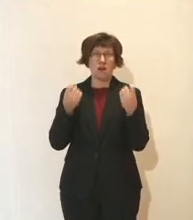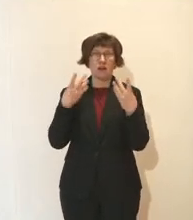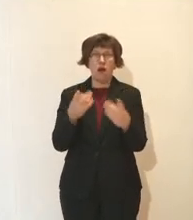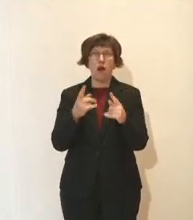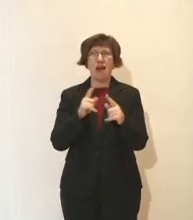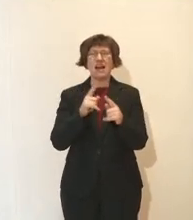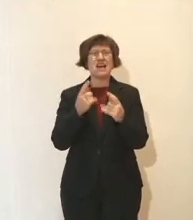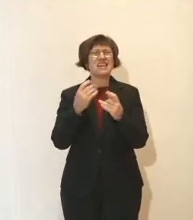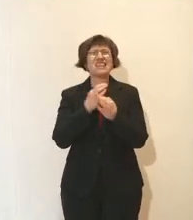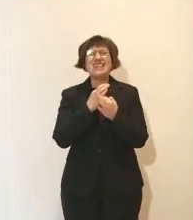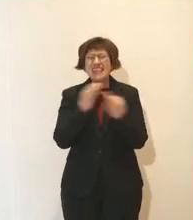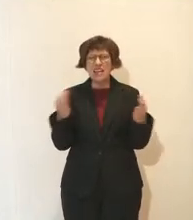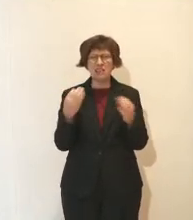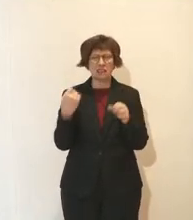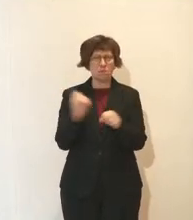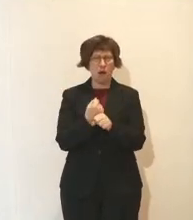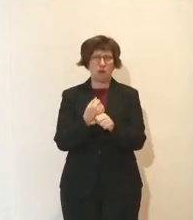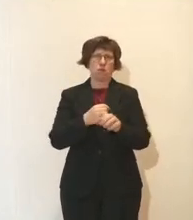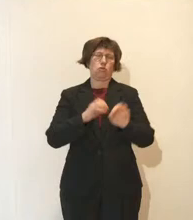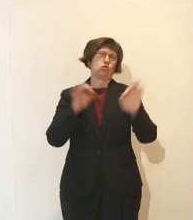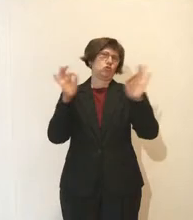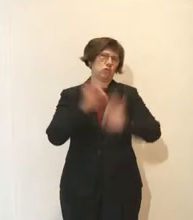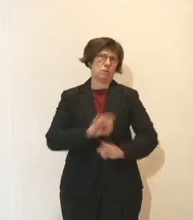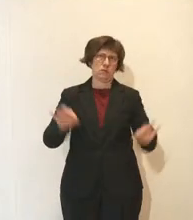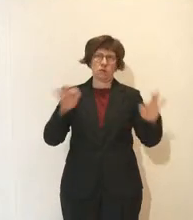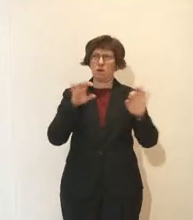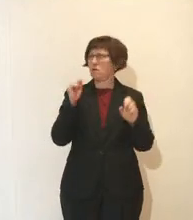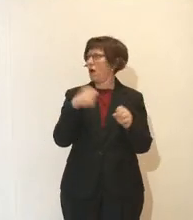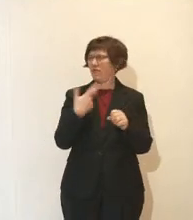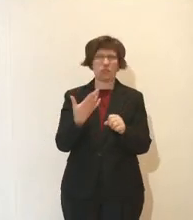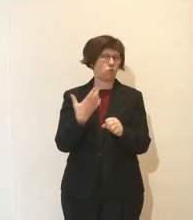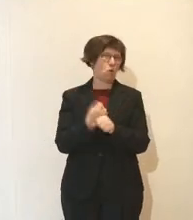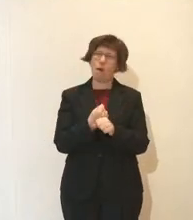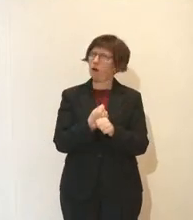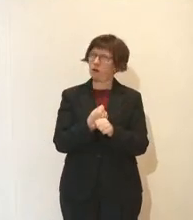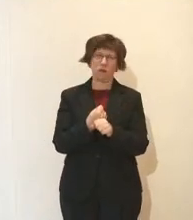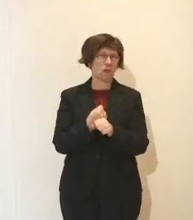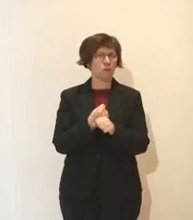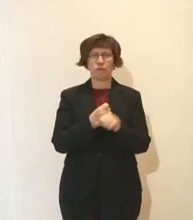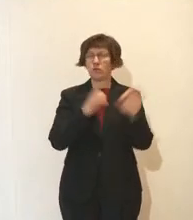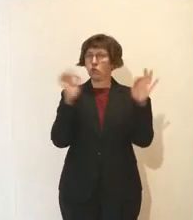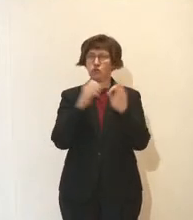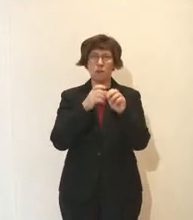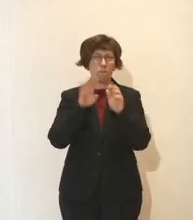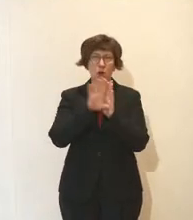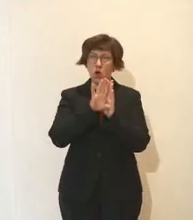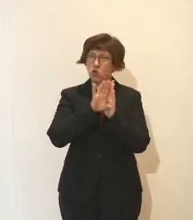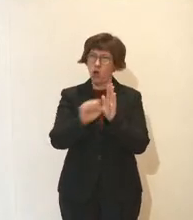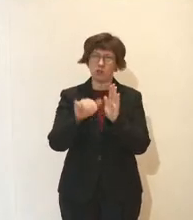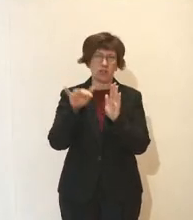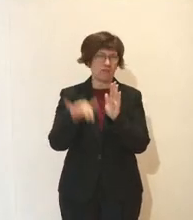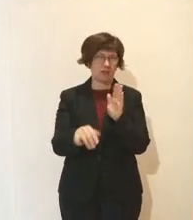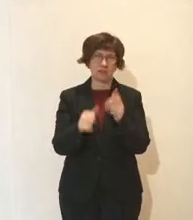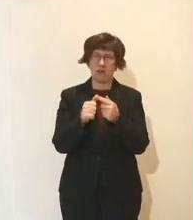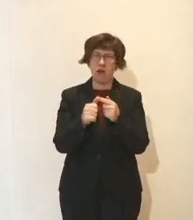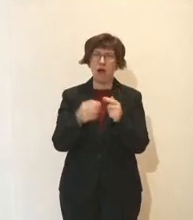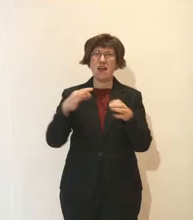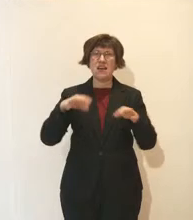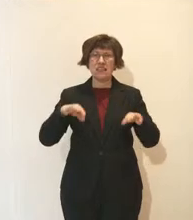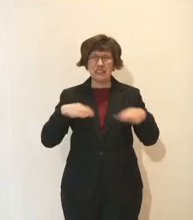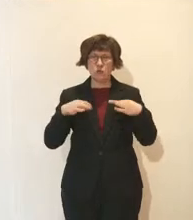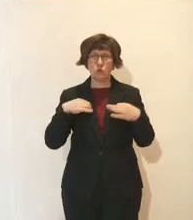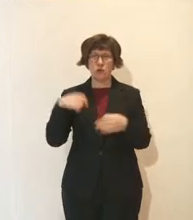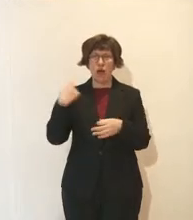tun das wäre wirklich etwas was wir uns nicht erlauben können es hätte dramatische konsequenzen für die gesundheit vieler